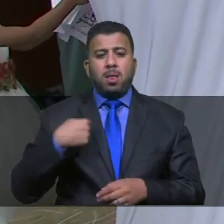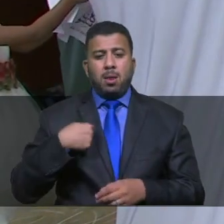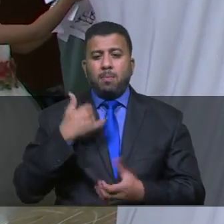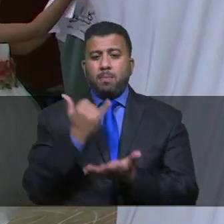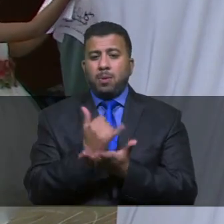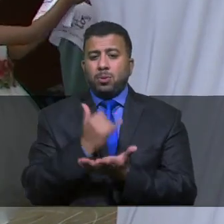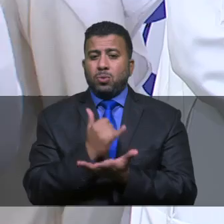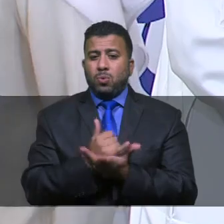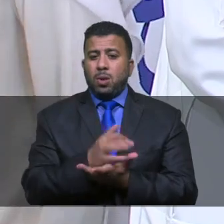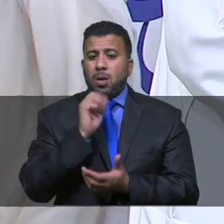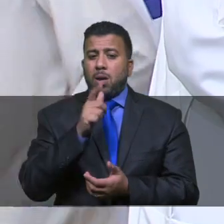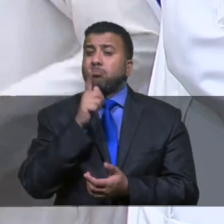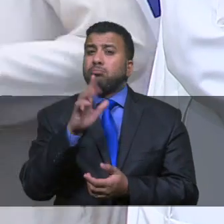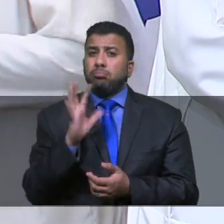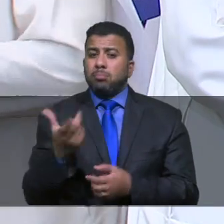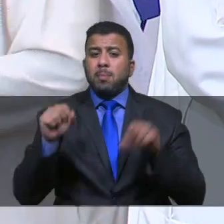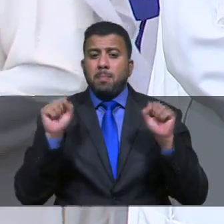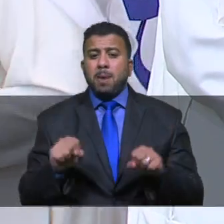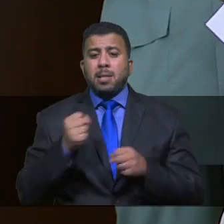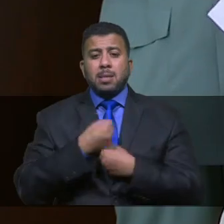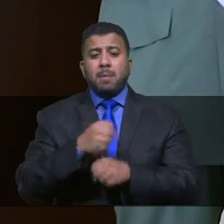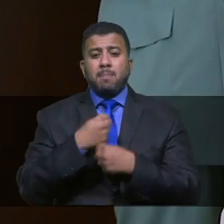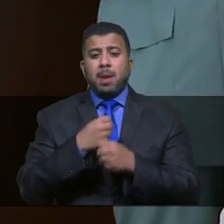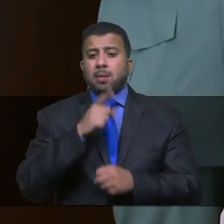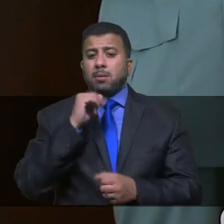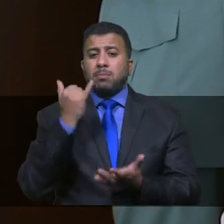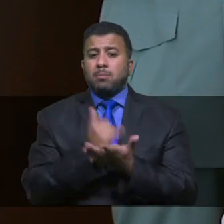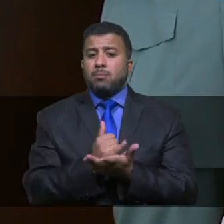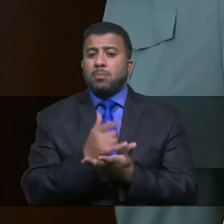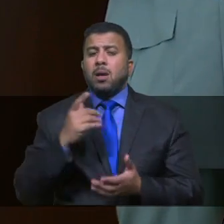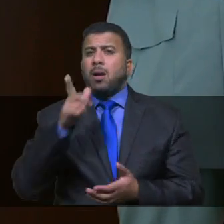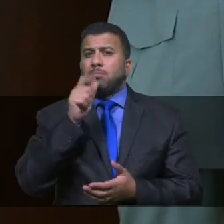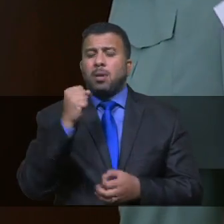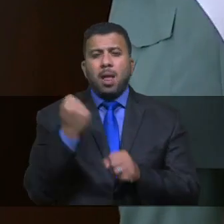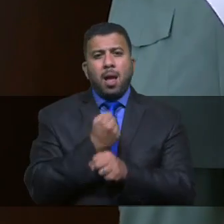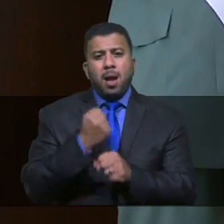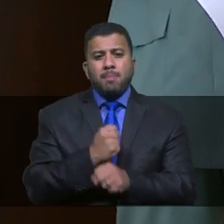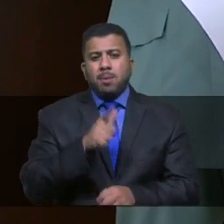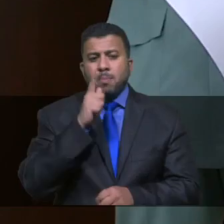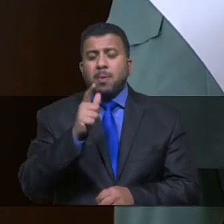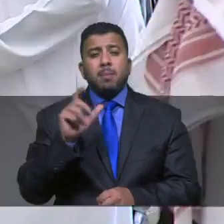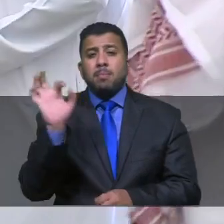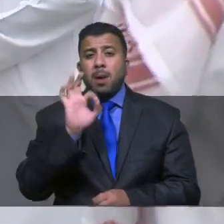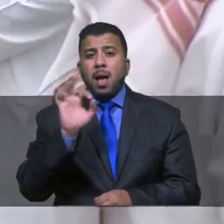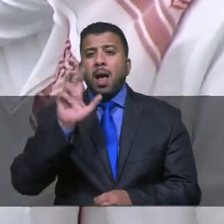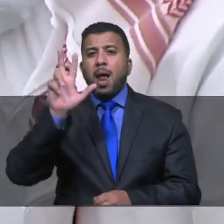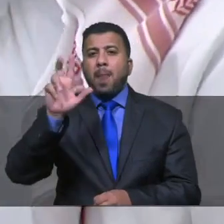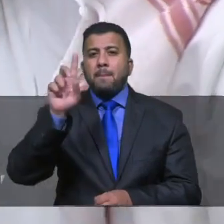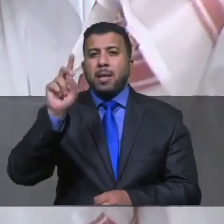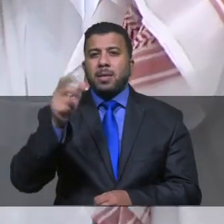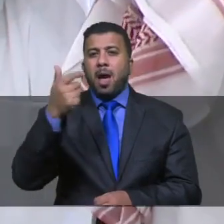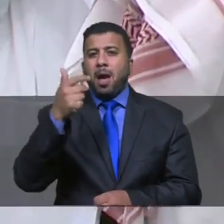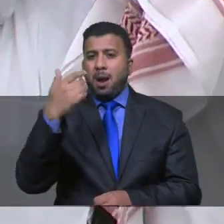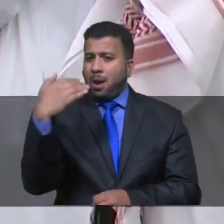منطقة البطائح سوف يقوم المجلس البلدي ممثلاً بكافة لجانه العاملة وبلدية البطائح بتقديم